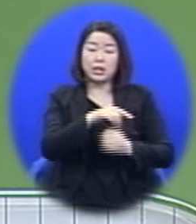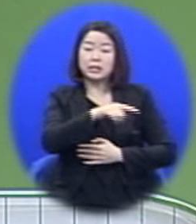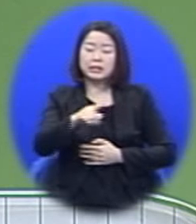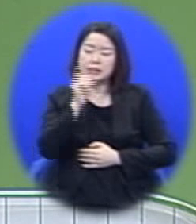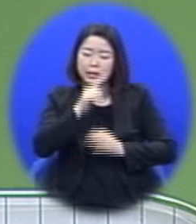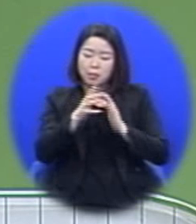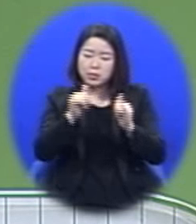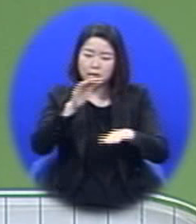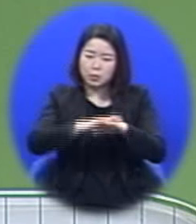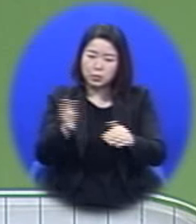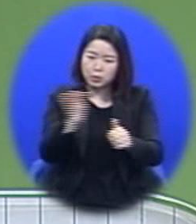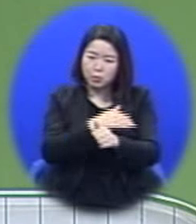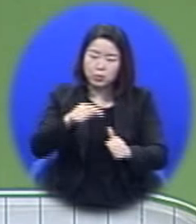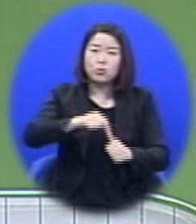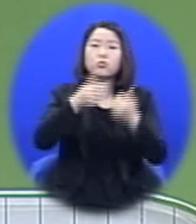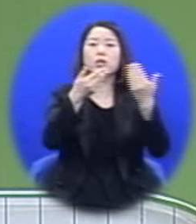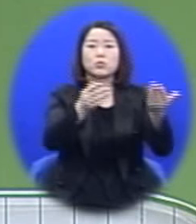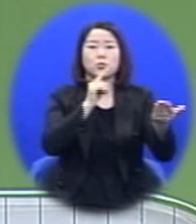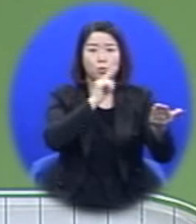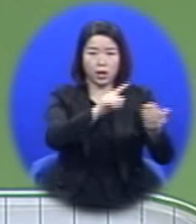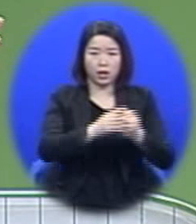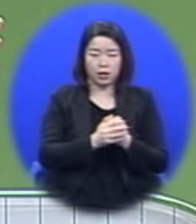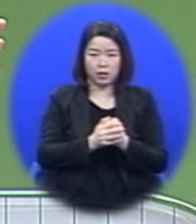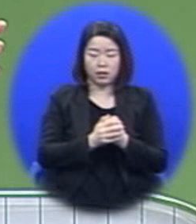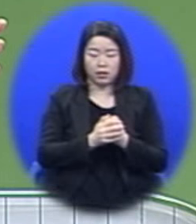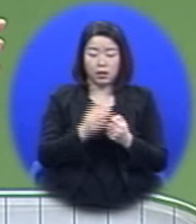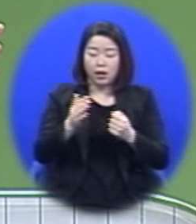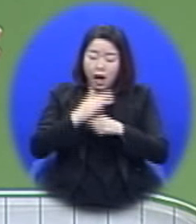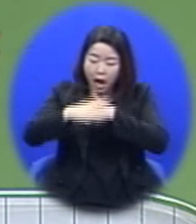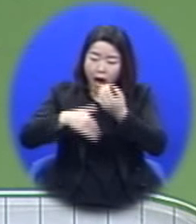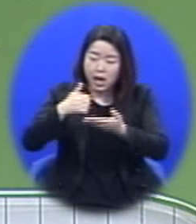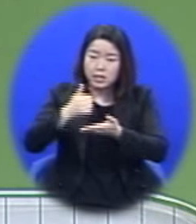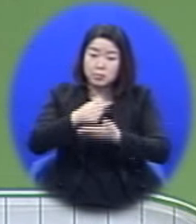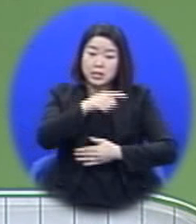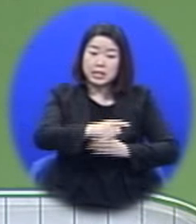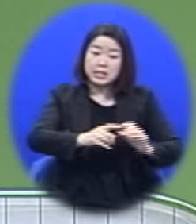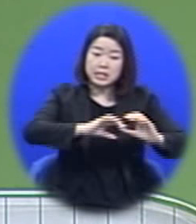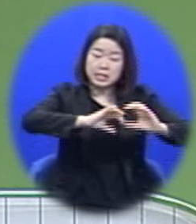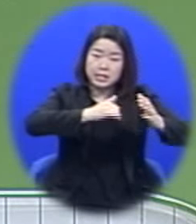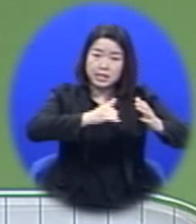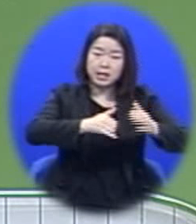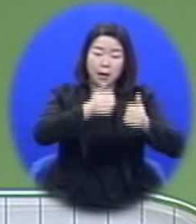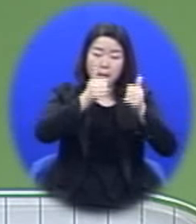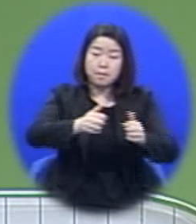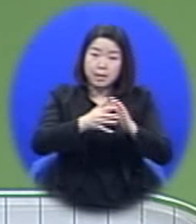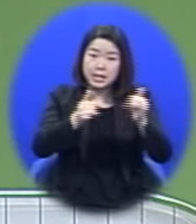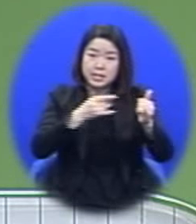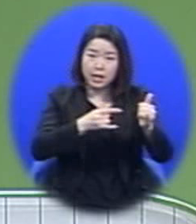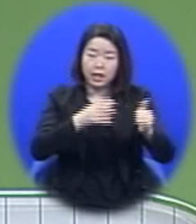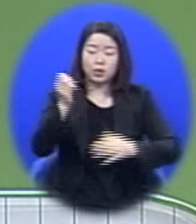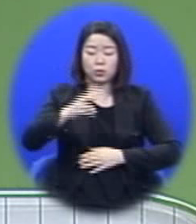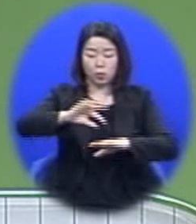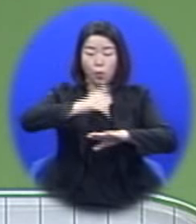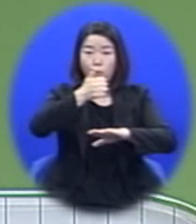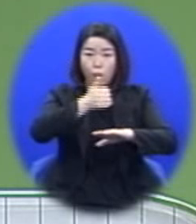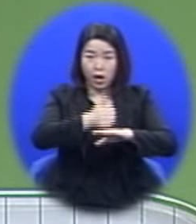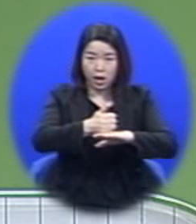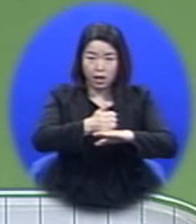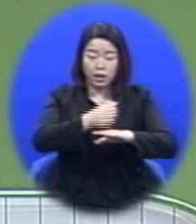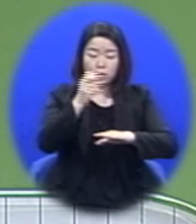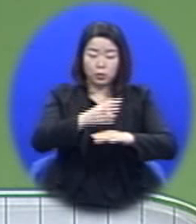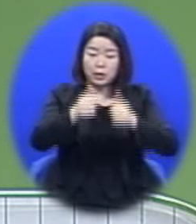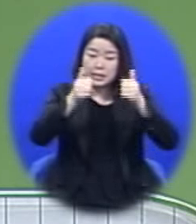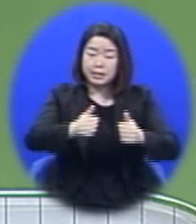주어라. 하나님이 이 세상의 판사들에게 또는 어떤 왕에게, 재판을 하는